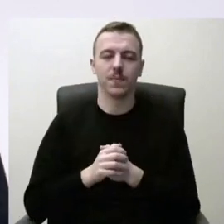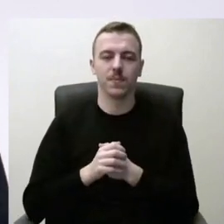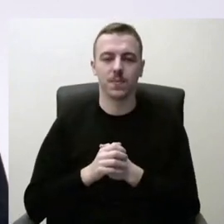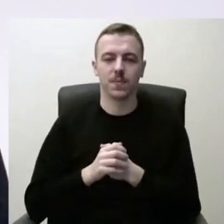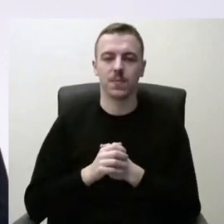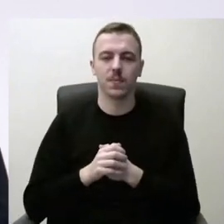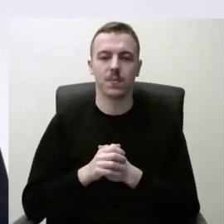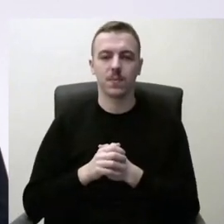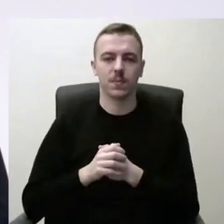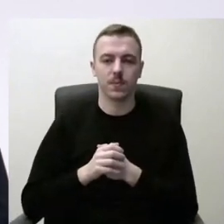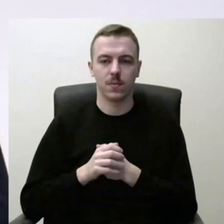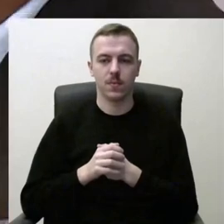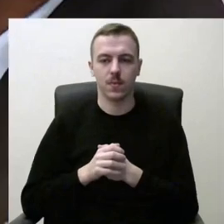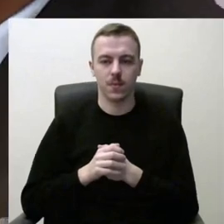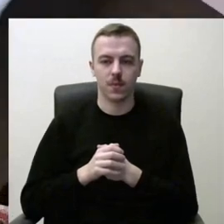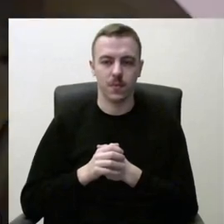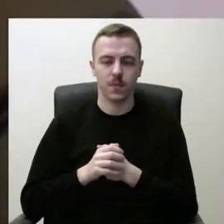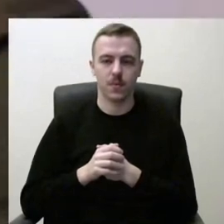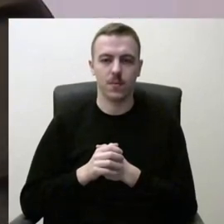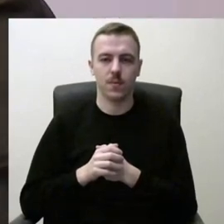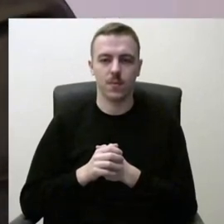susiekimas Kaune?